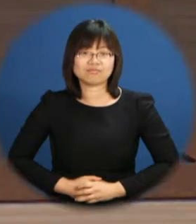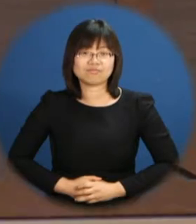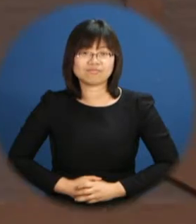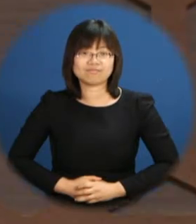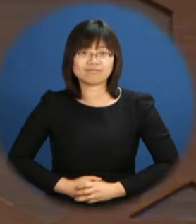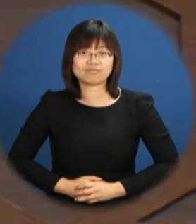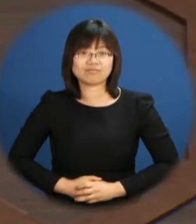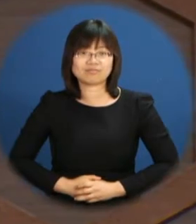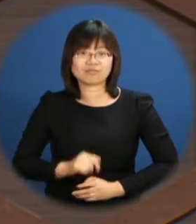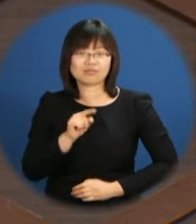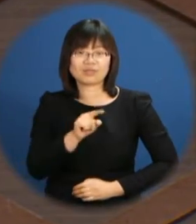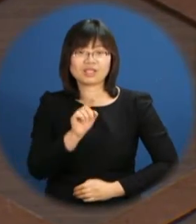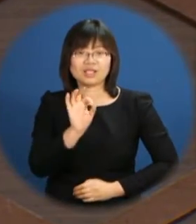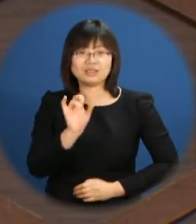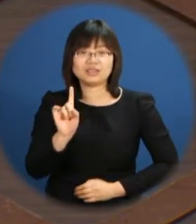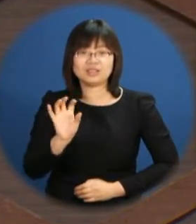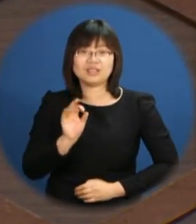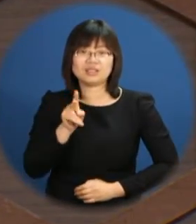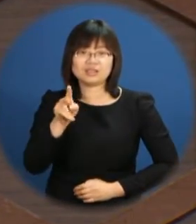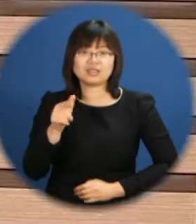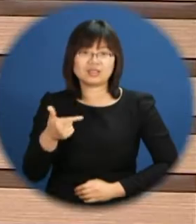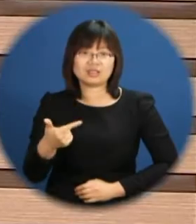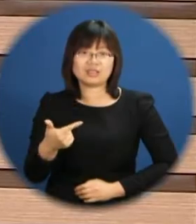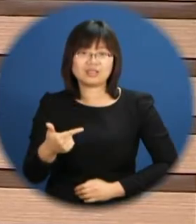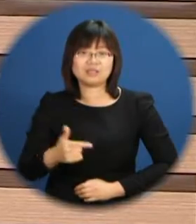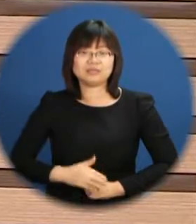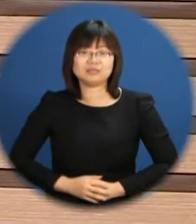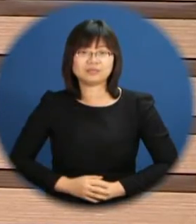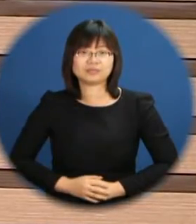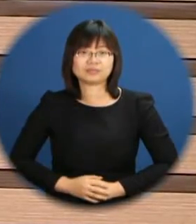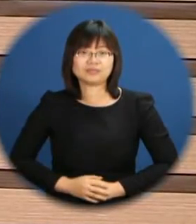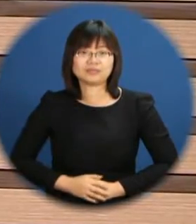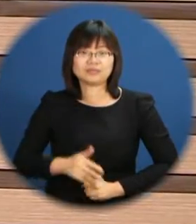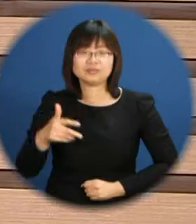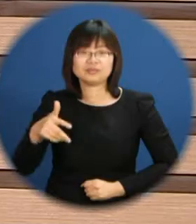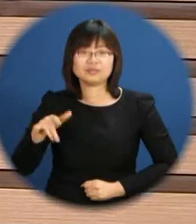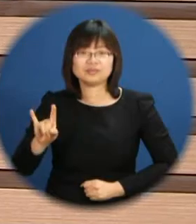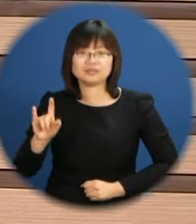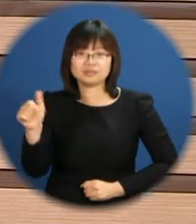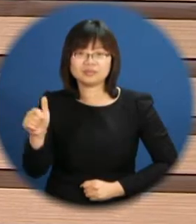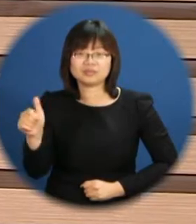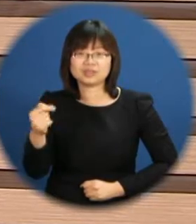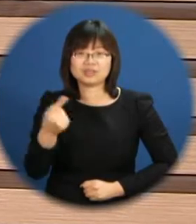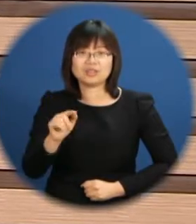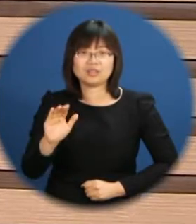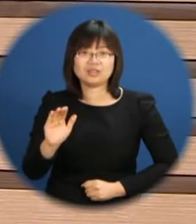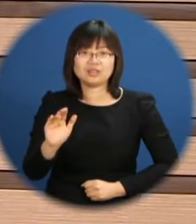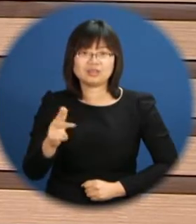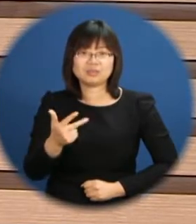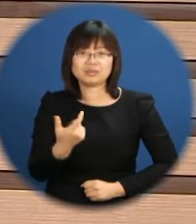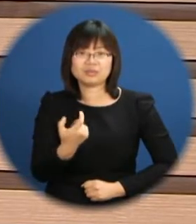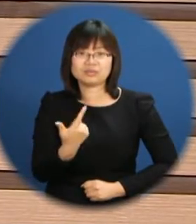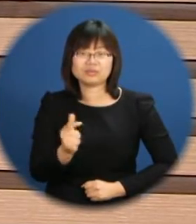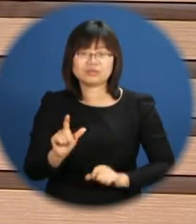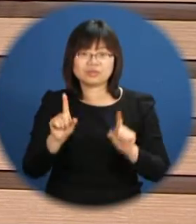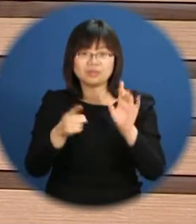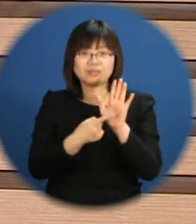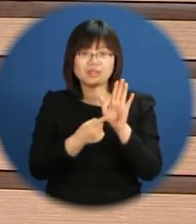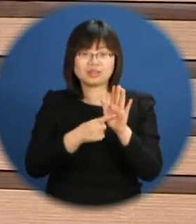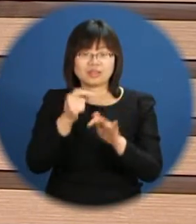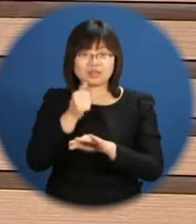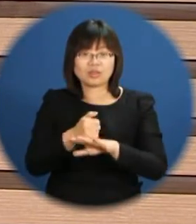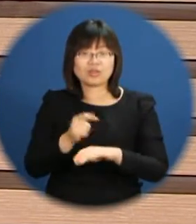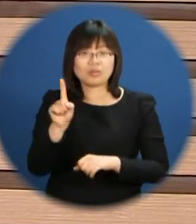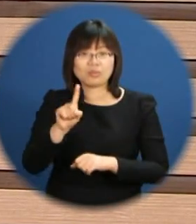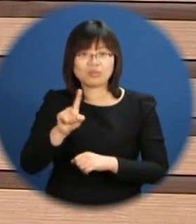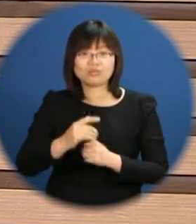이것은 이제 아이언 입니다 이 갭은 dc 가 1910 1766년 에 발표했던 결과는